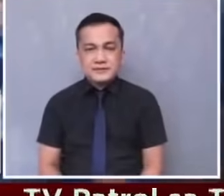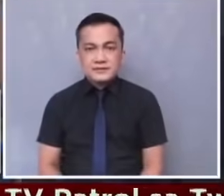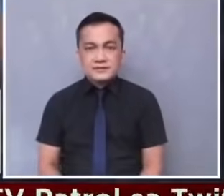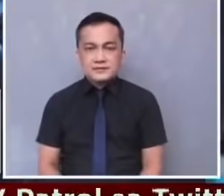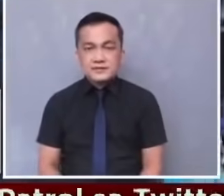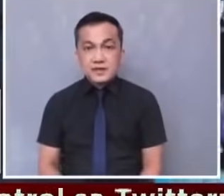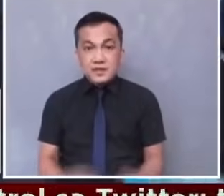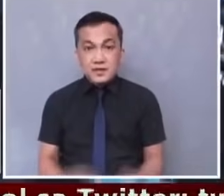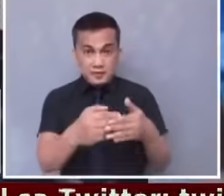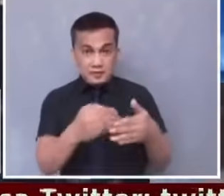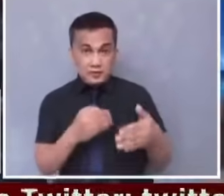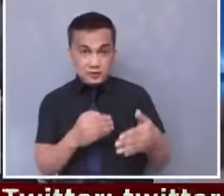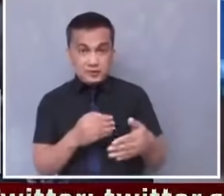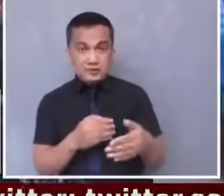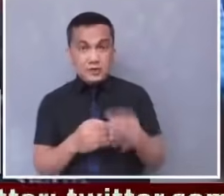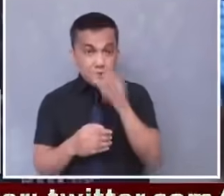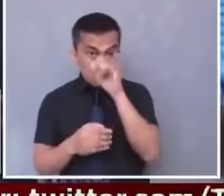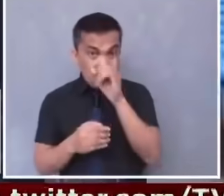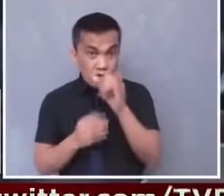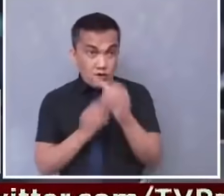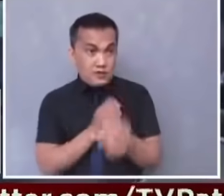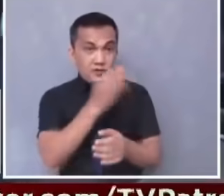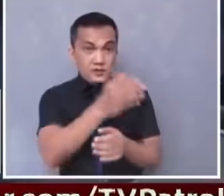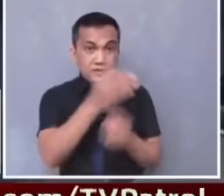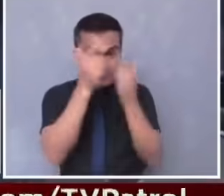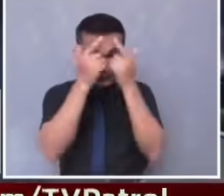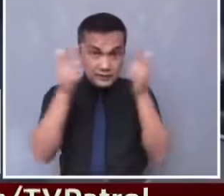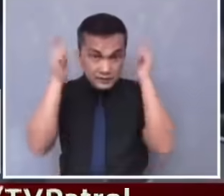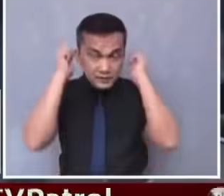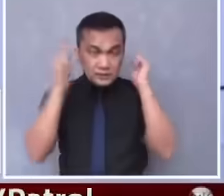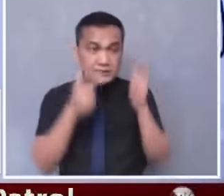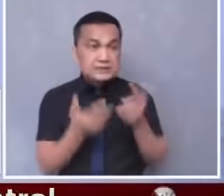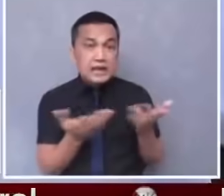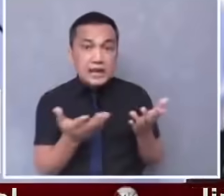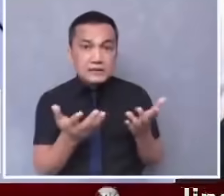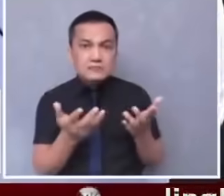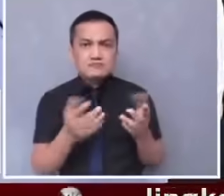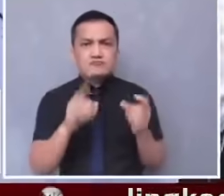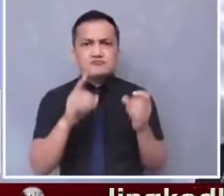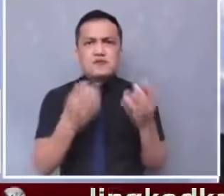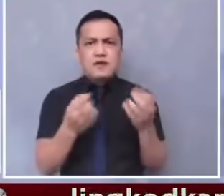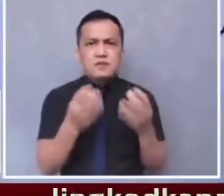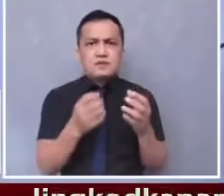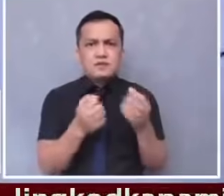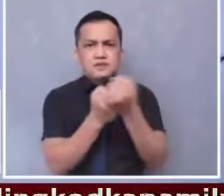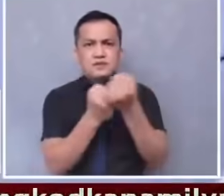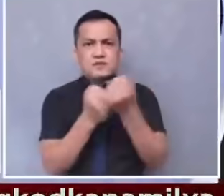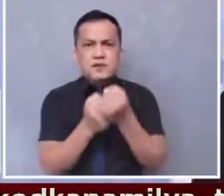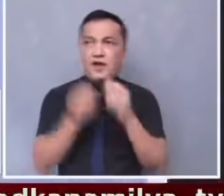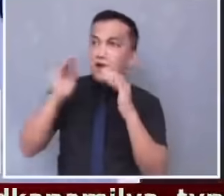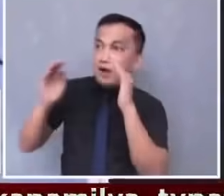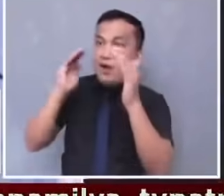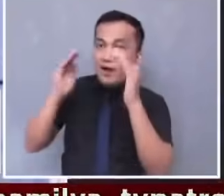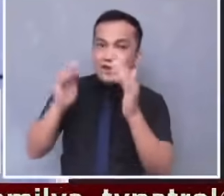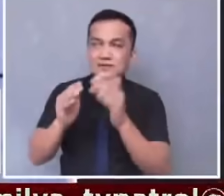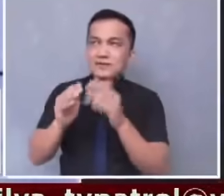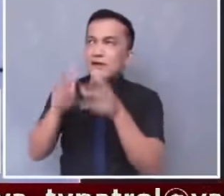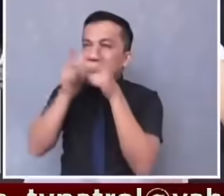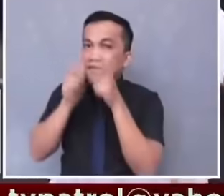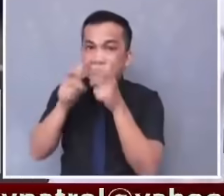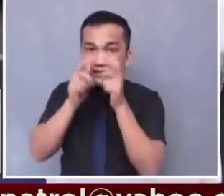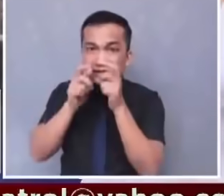Bago nito, nagtungo si Moreno sa Lapu-Lapu City kung saan daan-daang taga-suporta ang bumati at nakinig sa kanyang